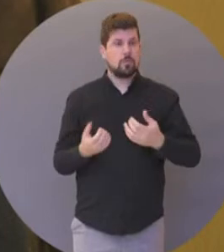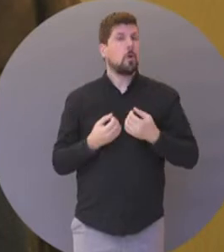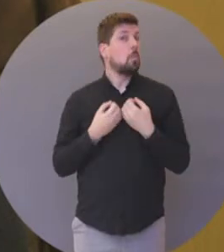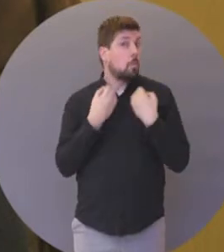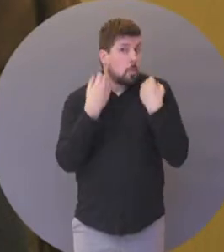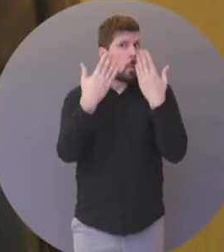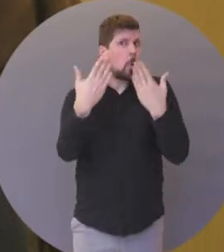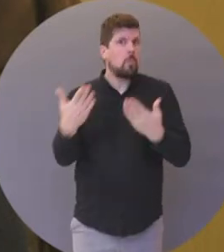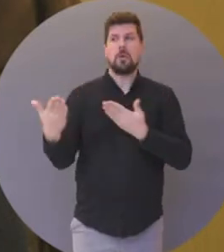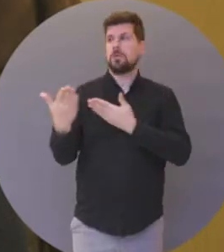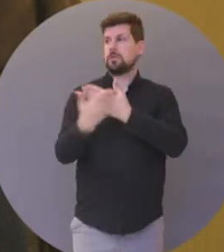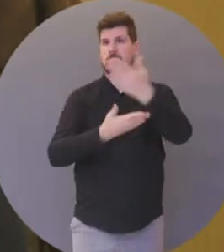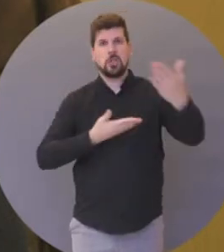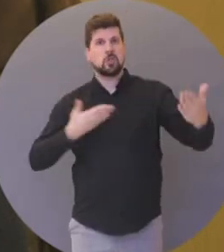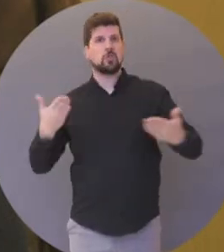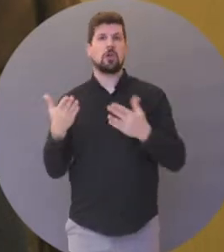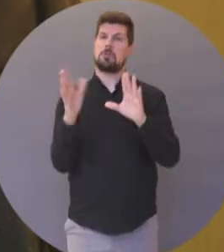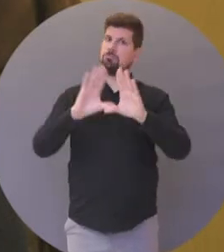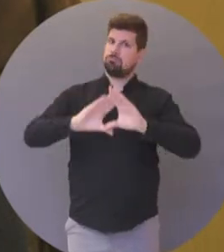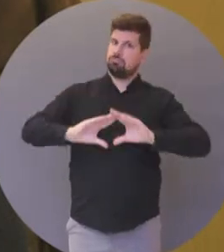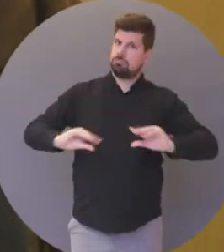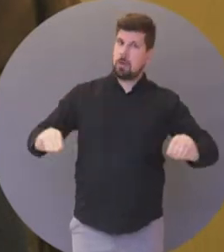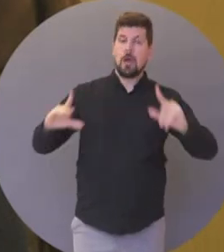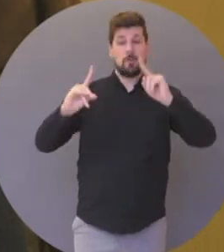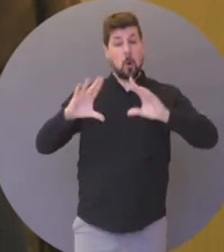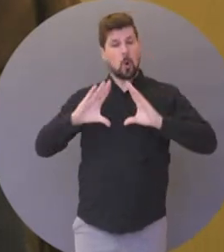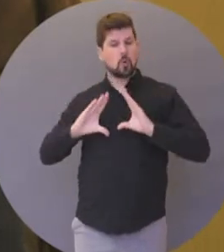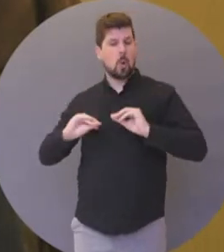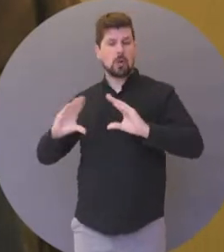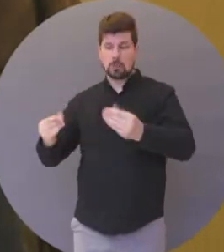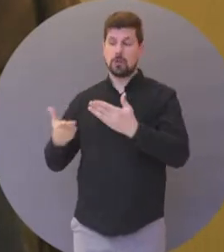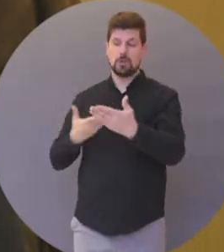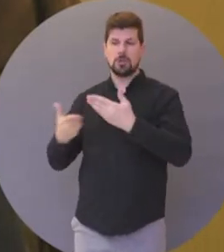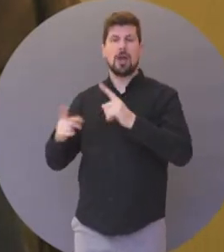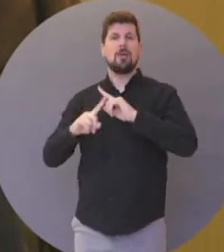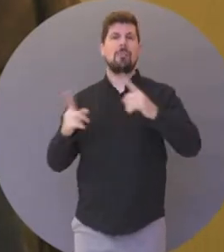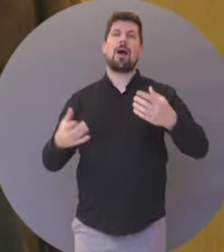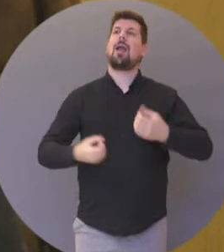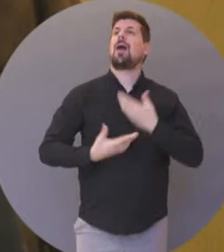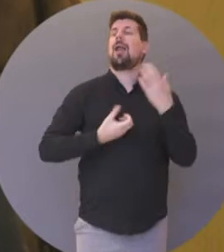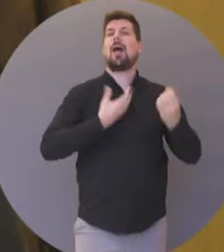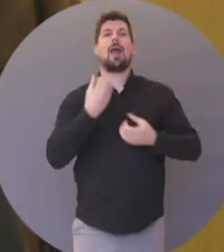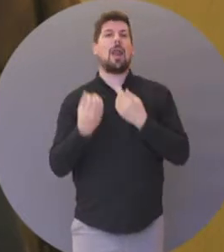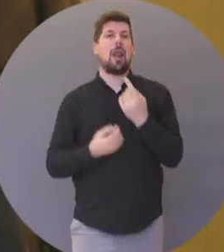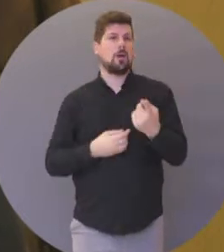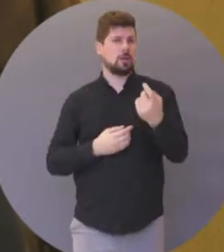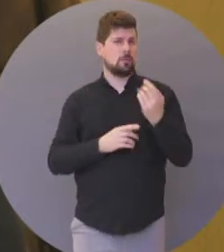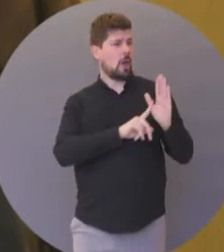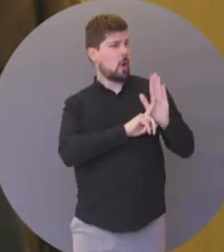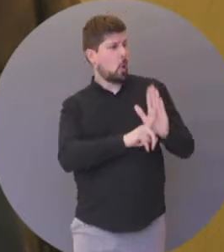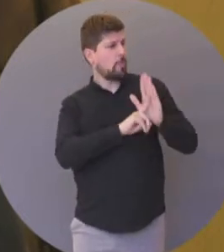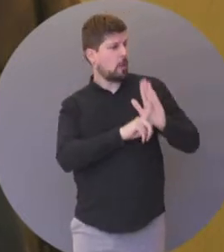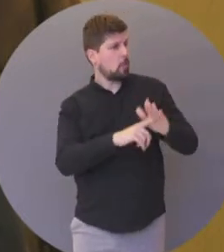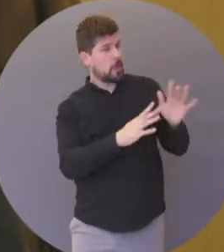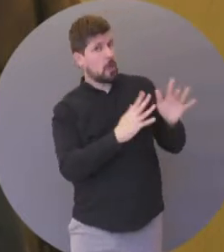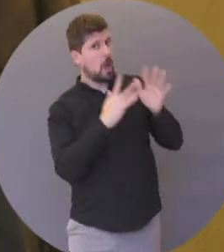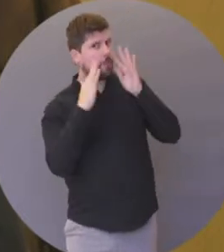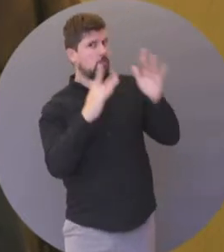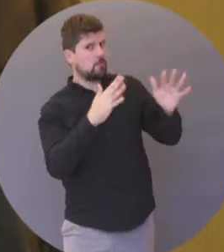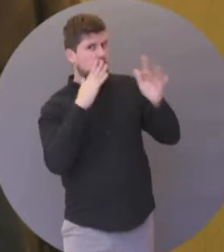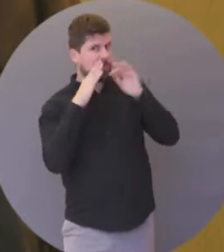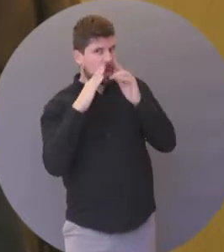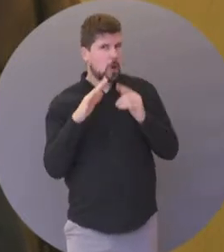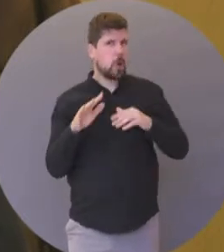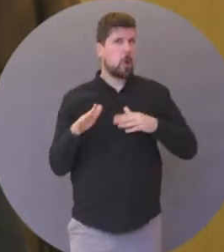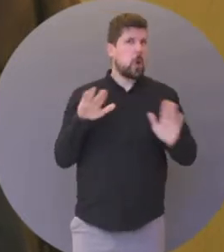doit reposer avant tout sur des éléments factuels et non sur des éléments de langage induits par des lobbies qui agissent depuis trop longtemps en coulisses